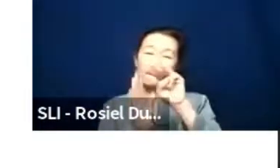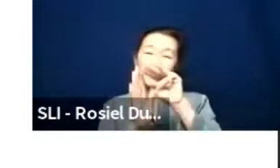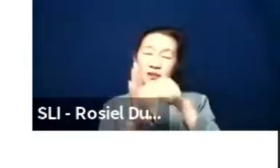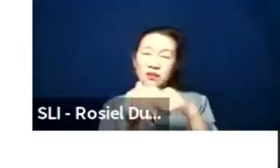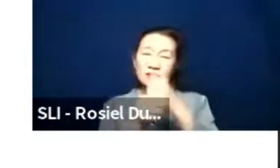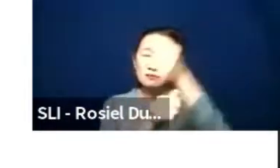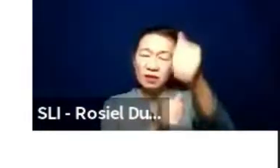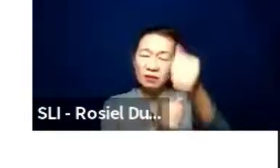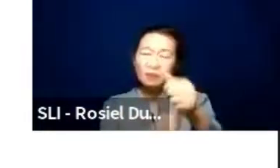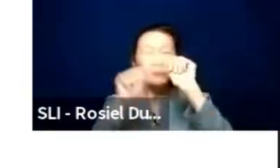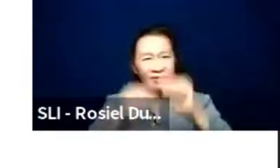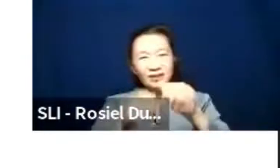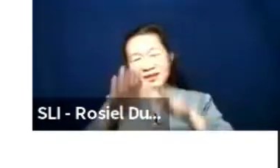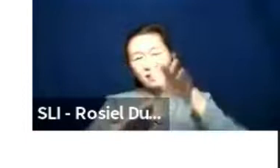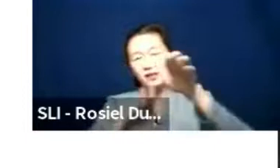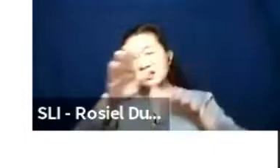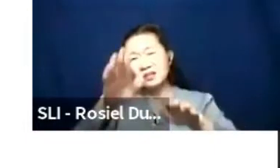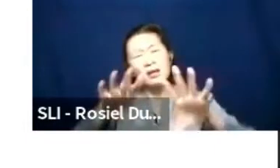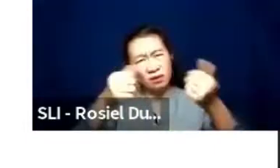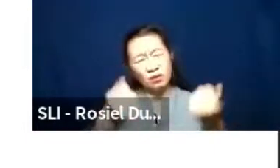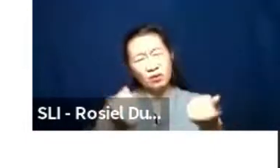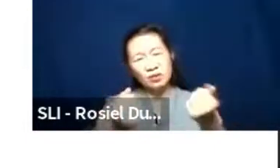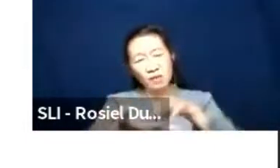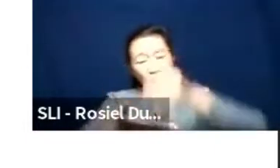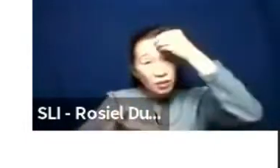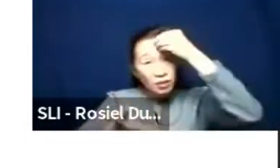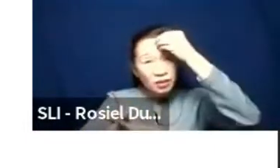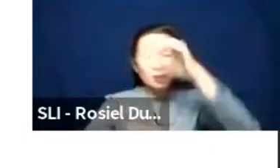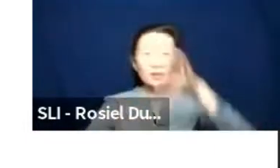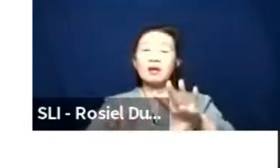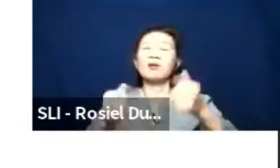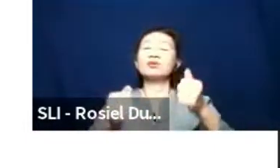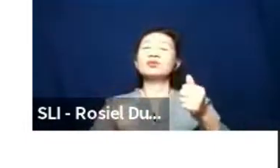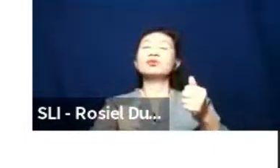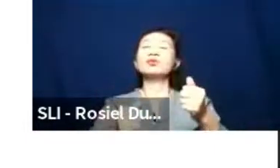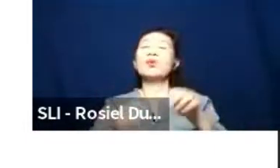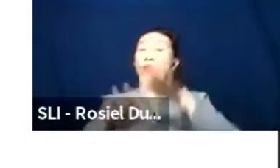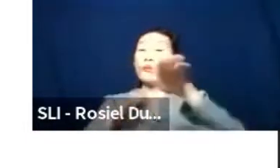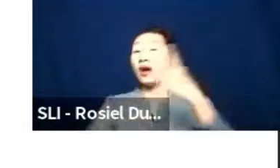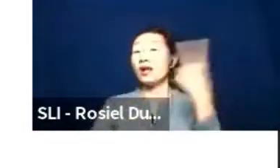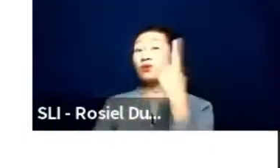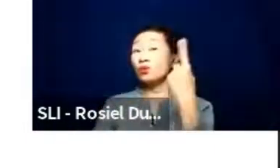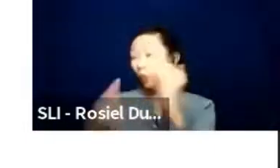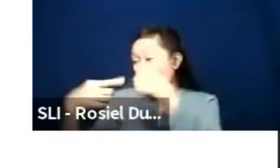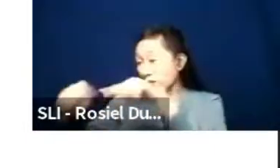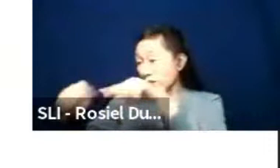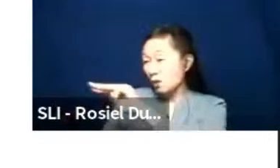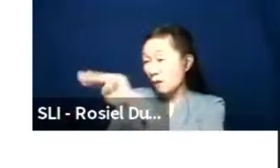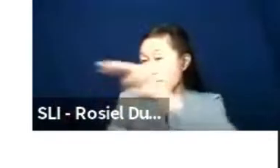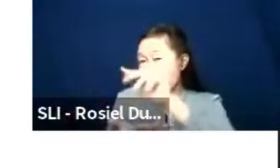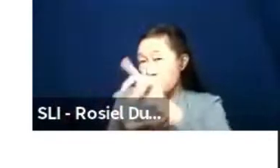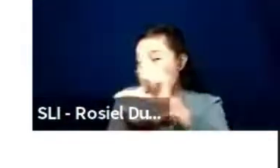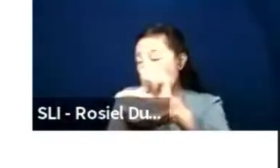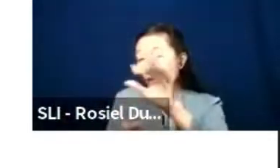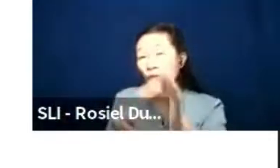yon. Pwedeng lakarin. Matututo ba siya paano maglakad mag-isa papunta sa mall? Or kung